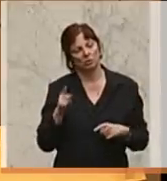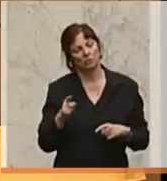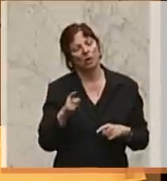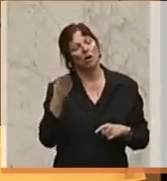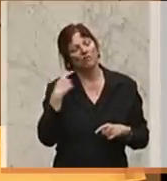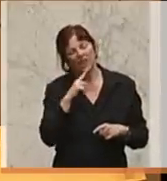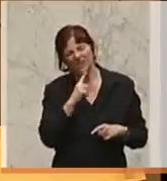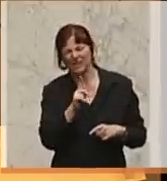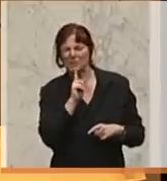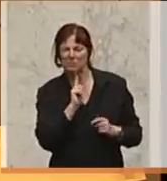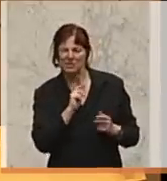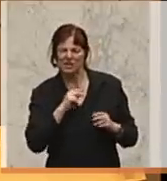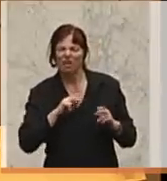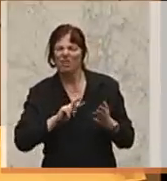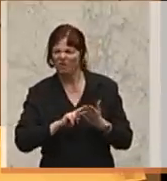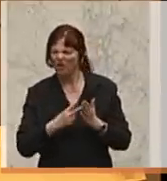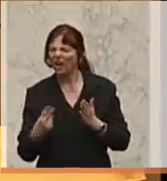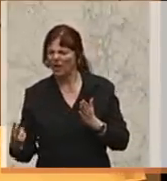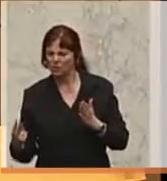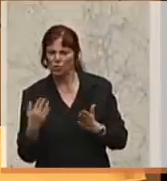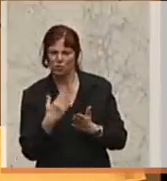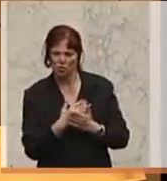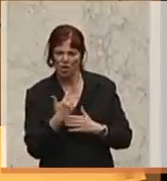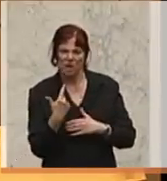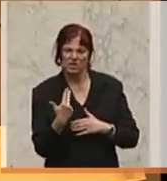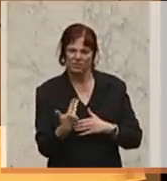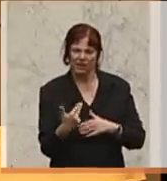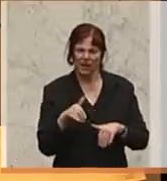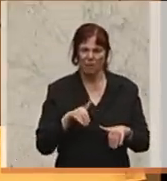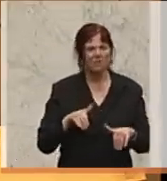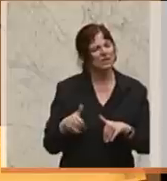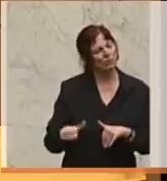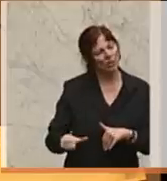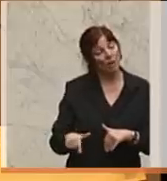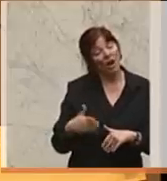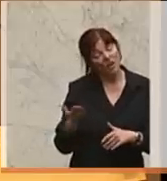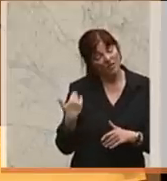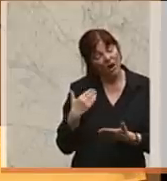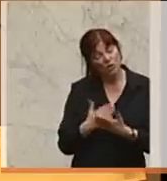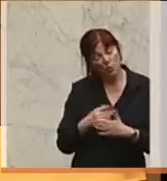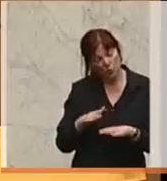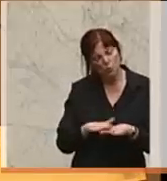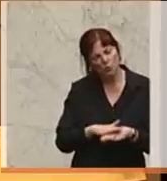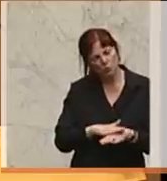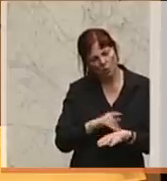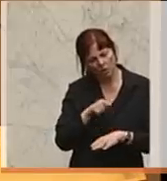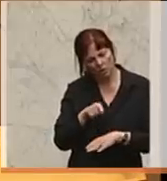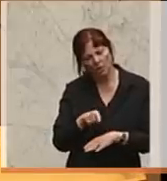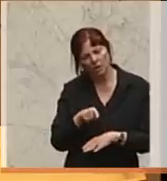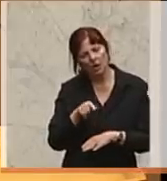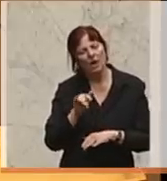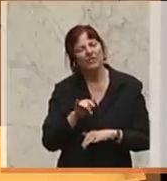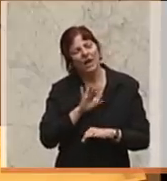ein bisschen Variation war bei zwei bis drei Ministerien schon da. Da hat man wirklich erkannt, wie sensibel hier im